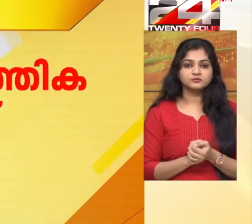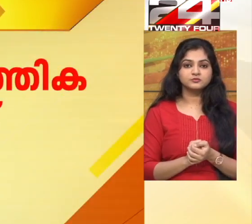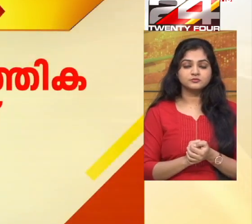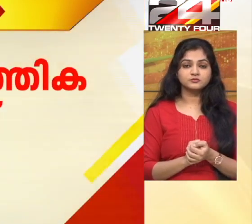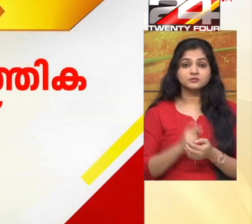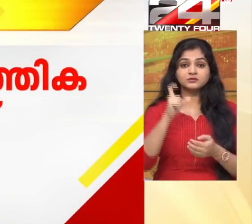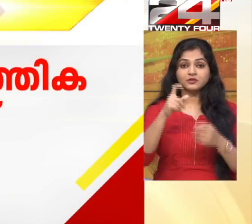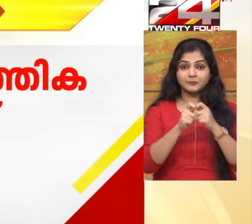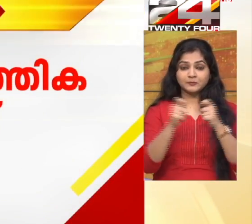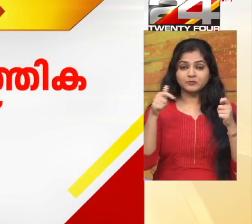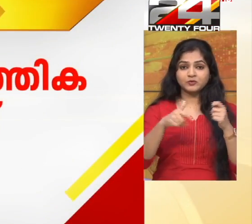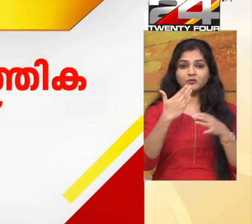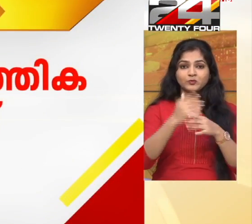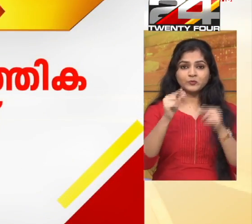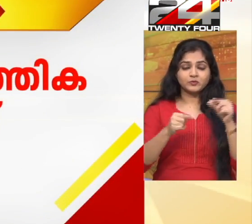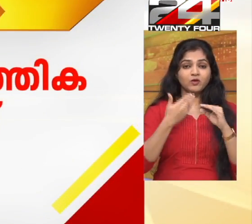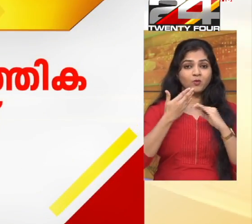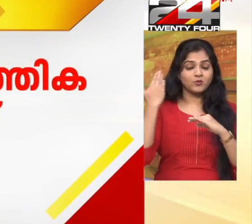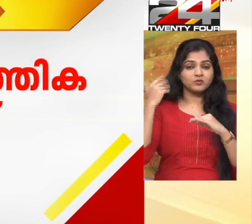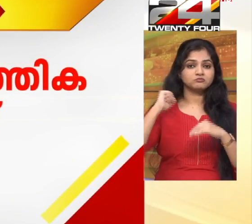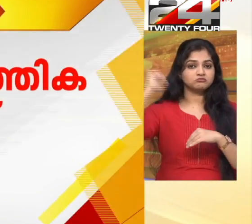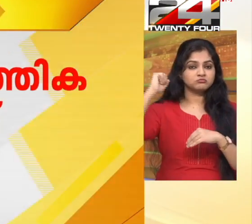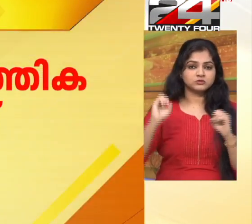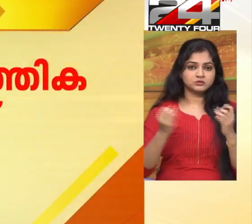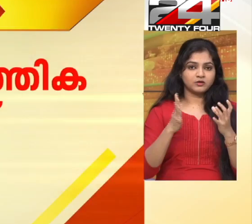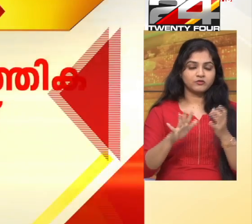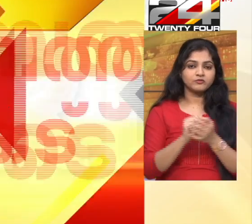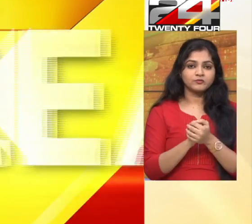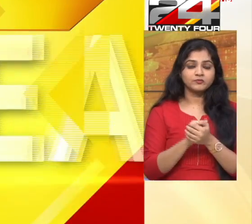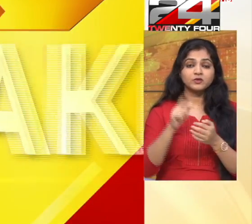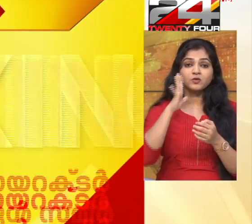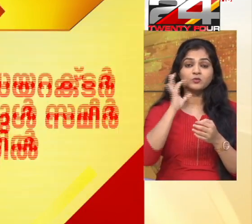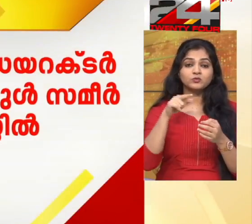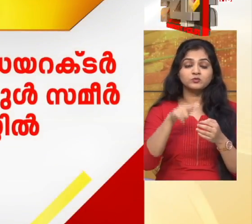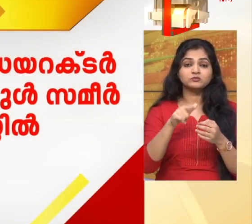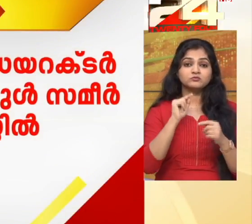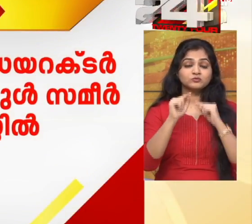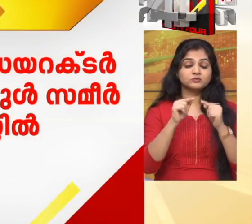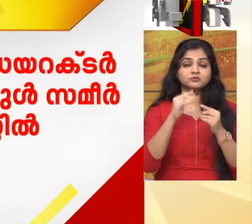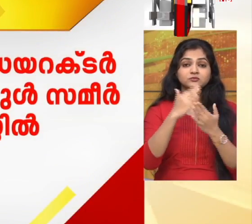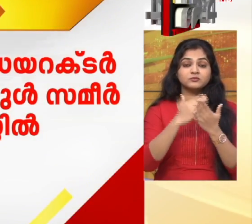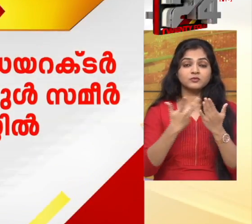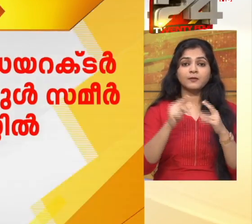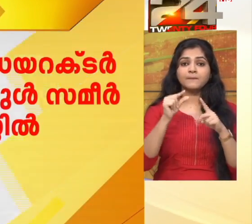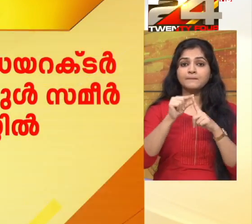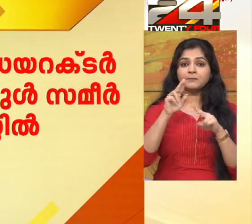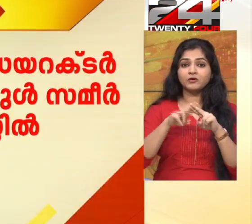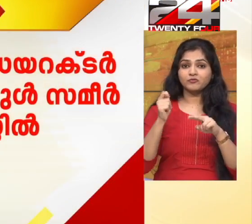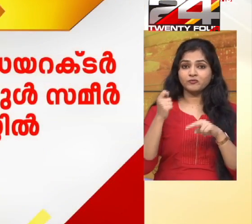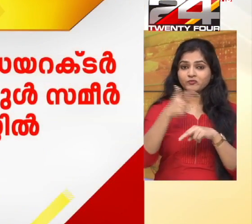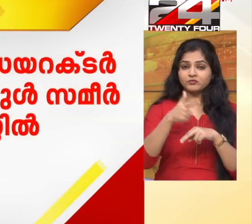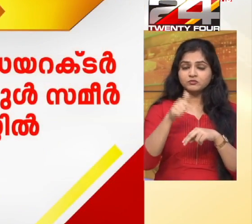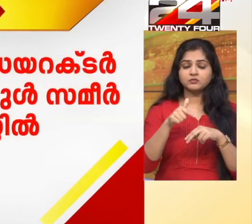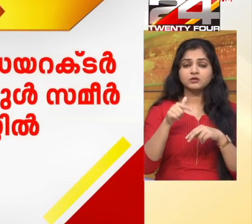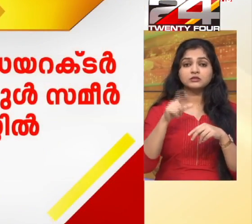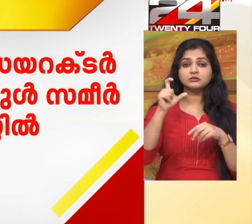ചന്ദ്രിക ദിനപത്രത്തിലെ തൊഴിലാളികൾ നേരത്തെ തന്നെ സമരം ആരംഭിച്ചിരുന്നു. പ്രധാനമായും അവർ ഉദ്ദേശിച്ചിരുന്നത് അവരുടെ പി എഫ് തുക അടക്കം